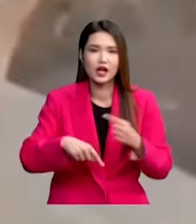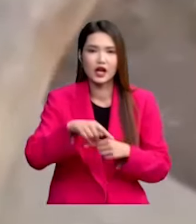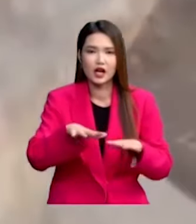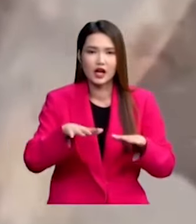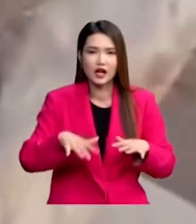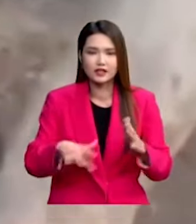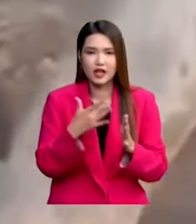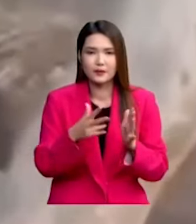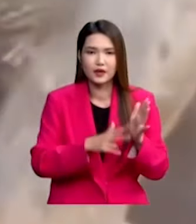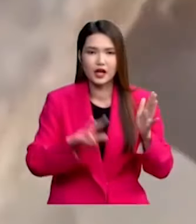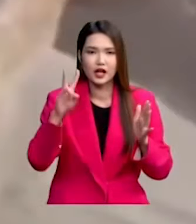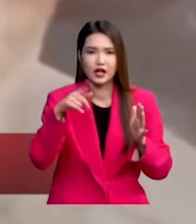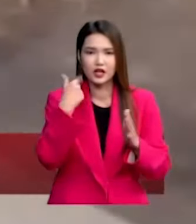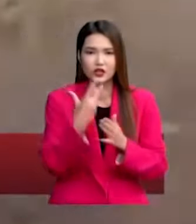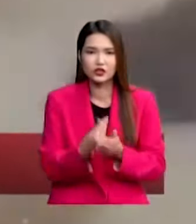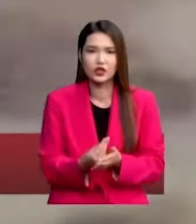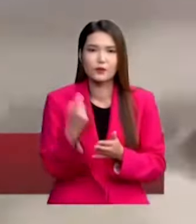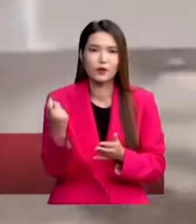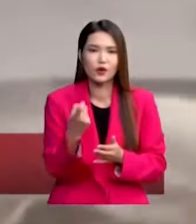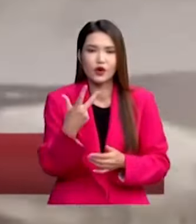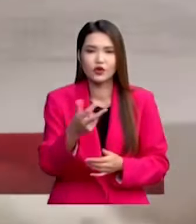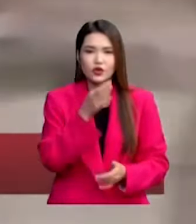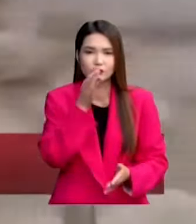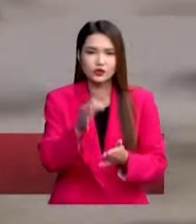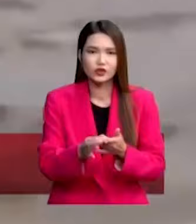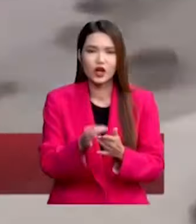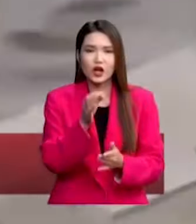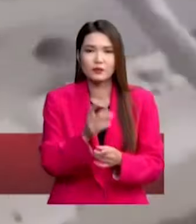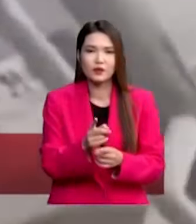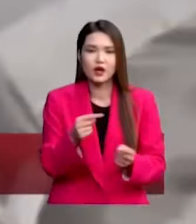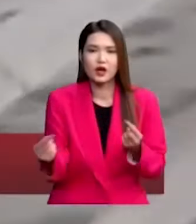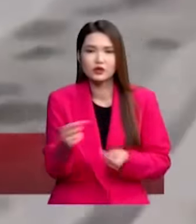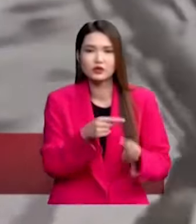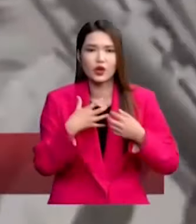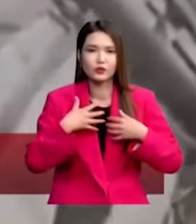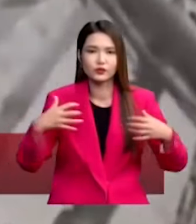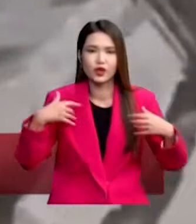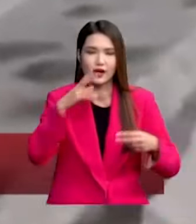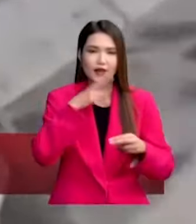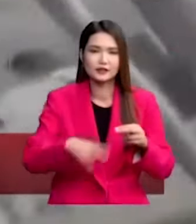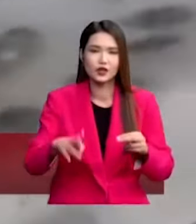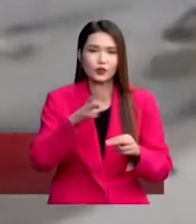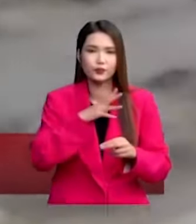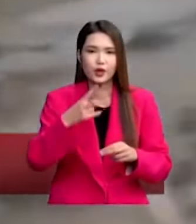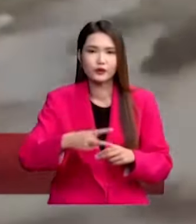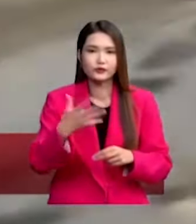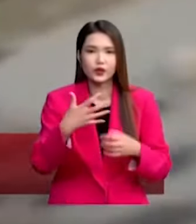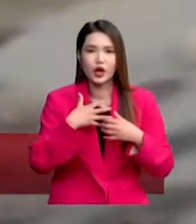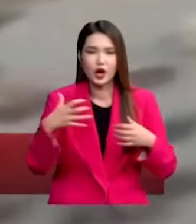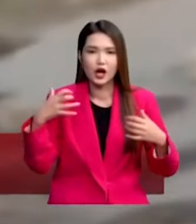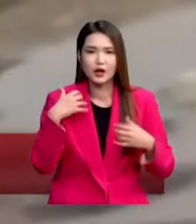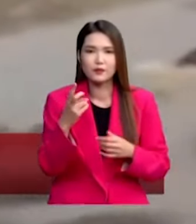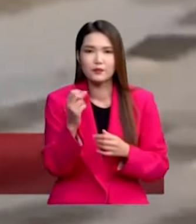палатасының есебінше 82 жеке қожалық пен 3 жауапкершілігі шектеулі серіктестік 4 түлігінен айырылды. 23